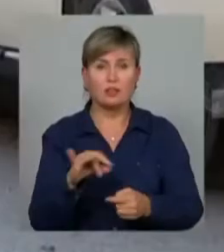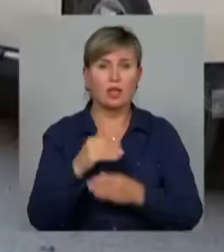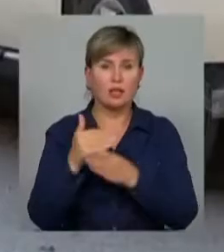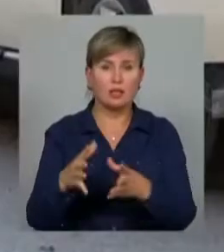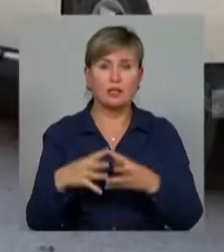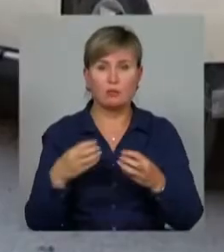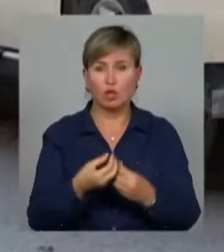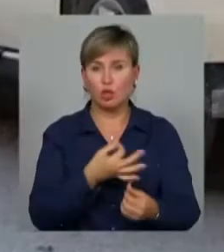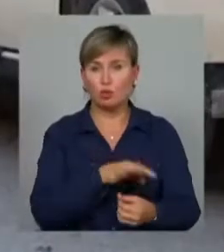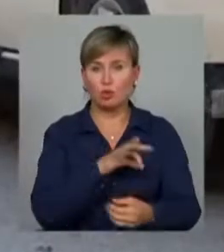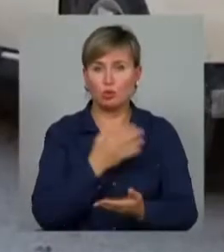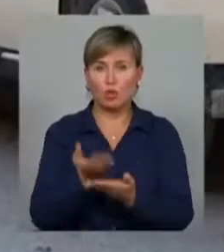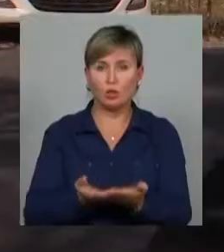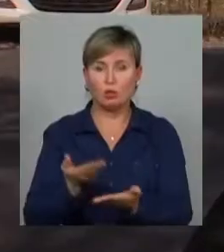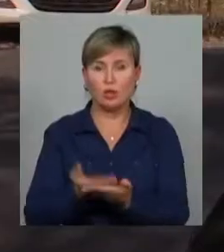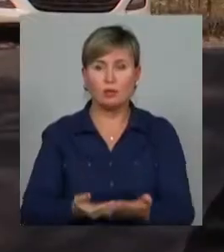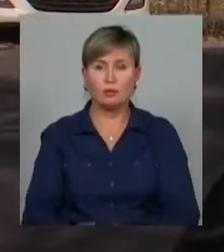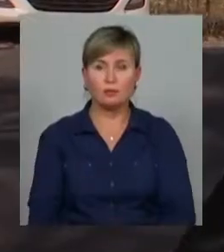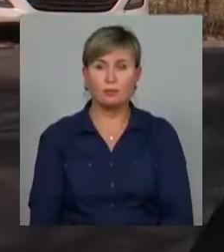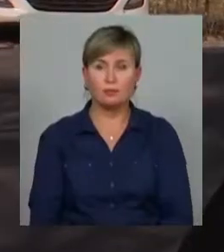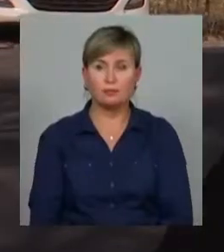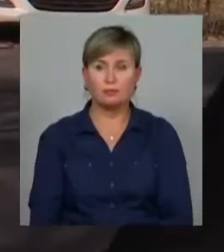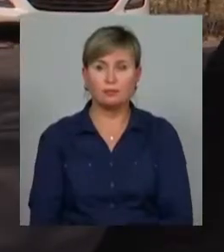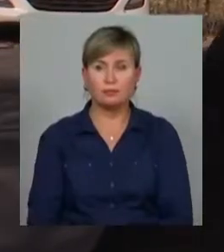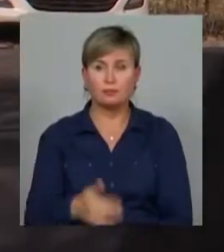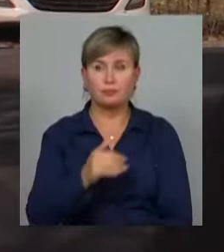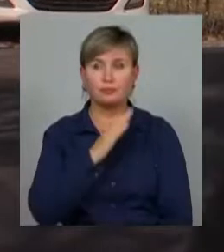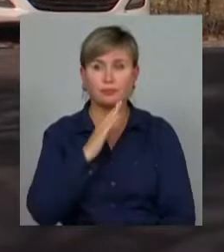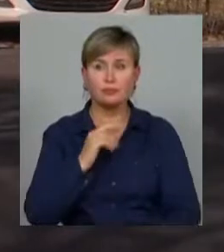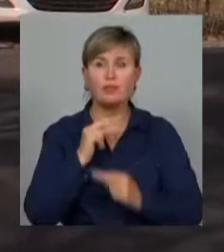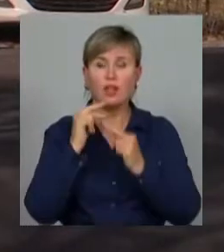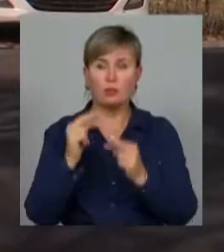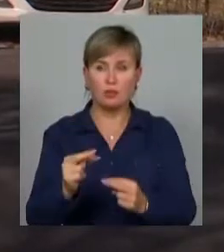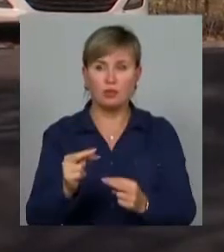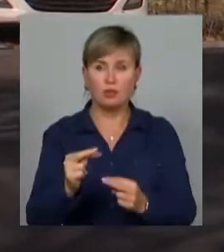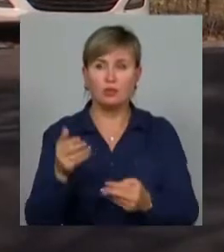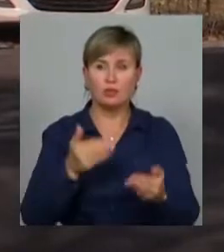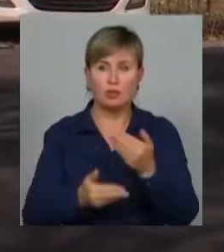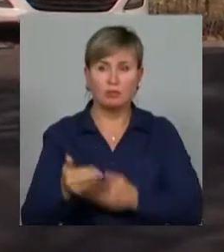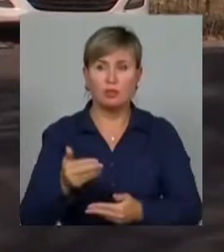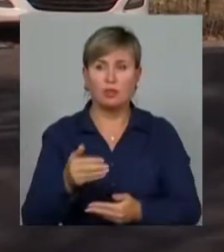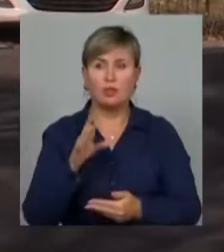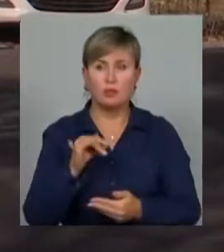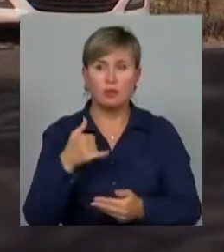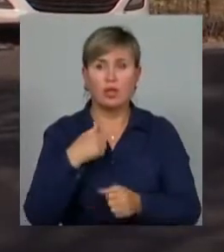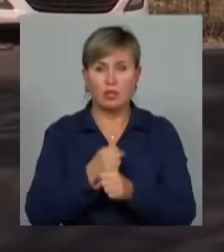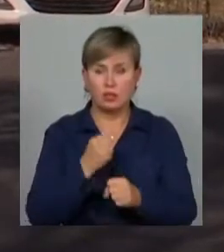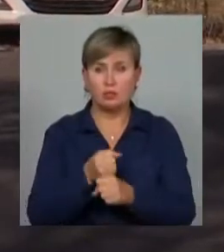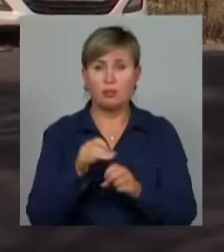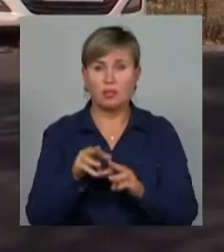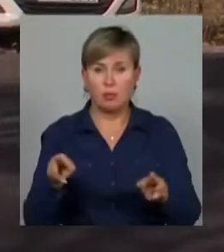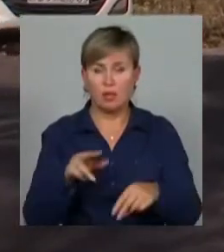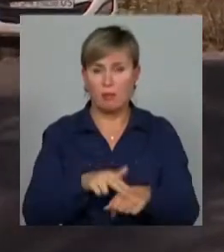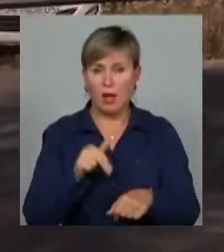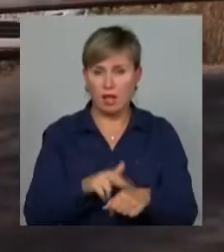семье юридическую консультацию. Сейчас мама напишет обращение, мы, соответственно, отработаем по нему и с департаментом